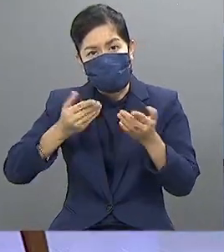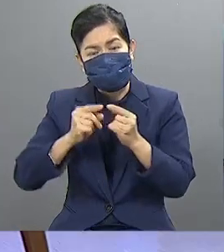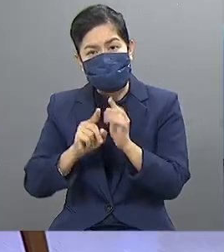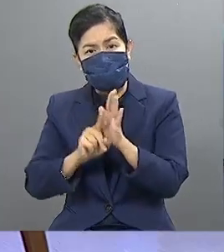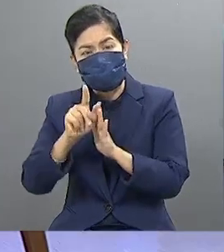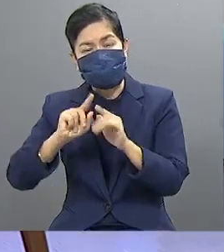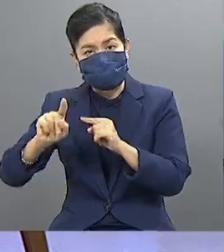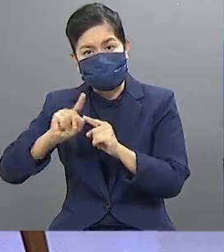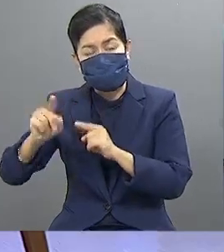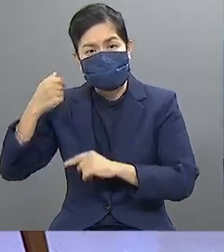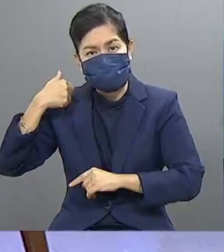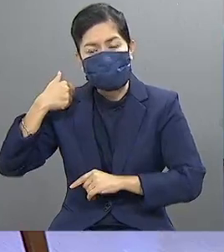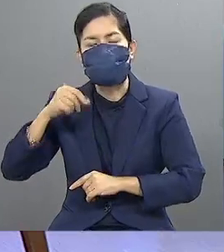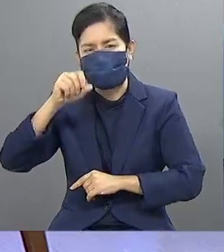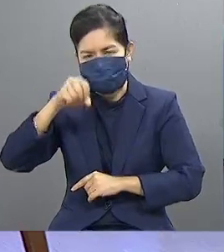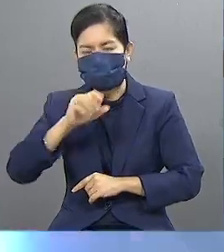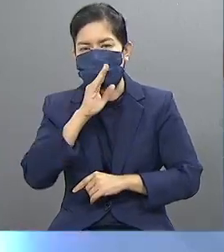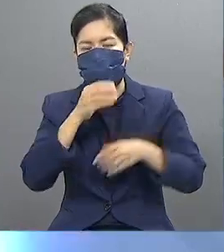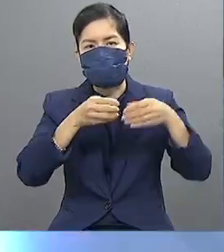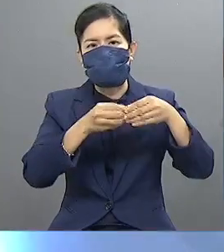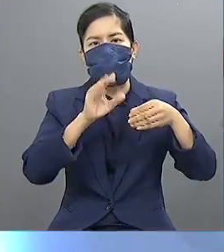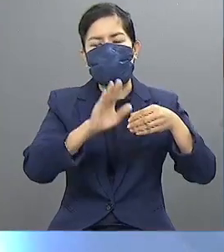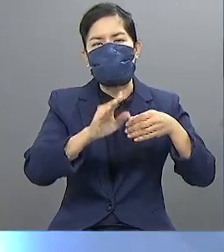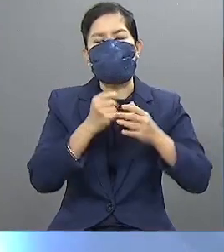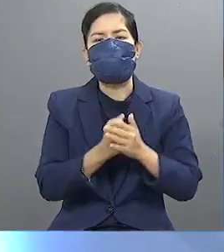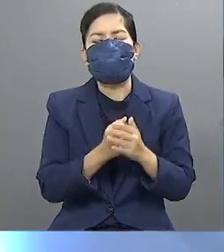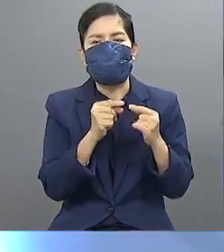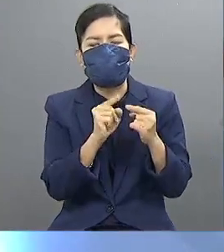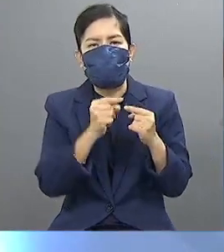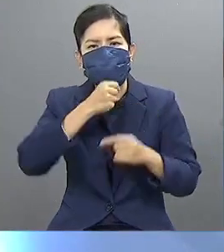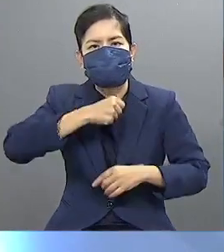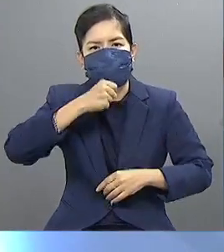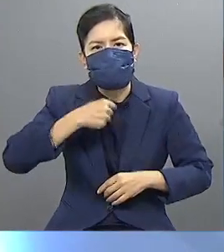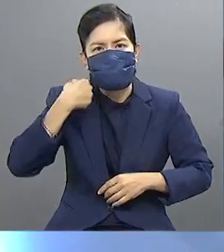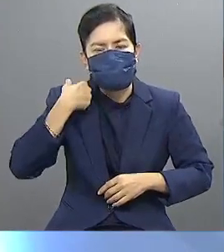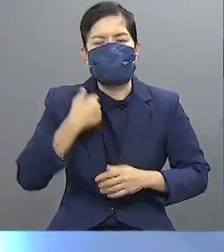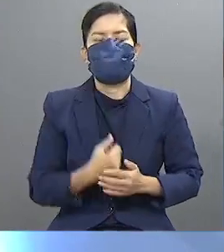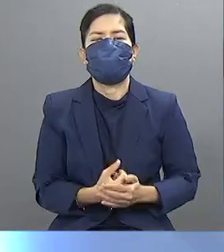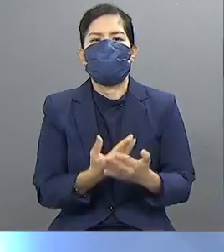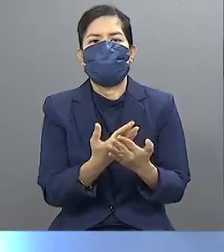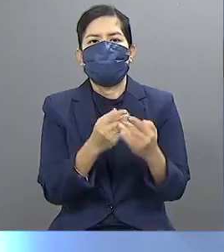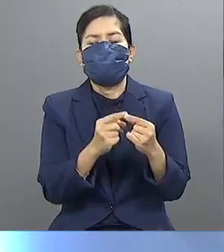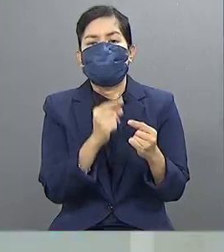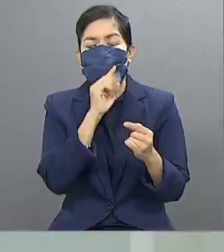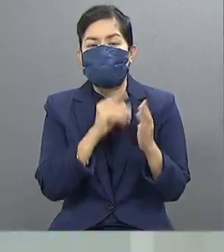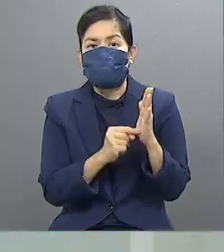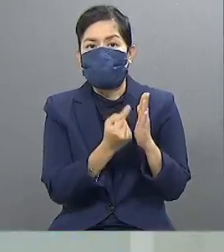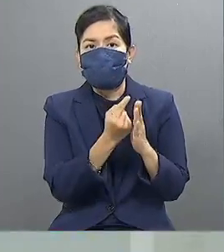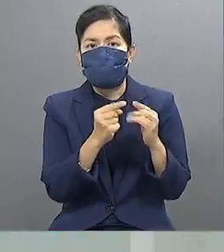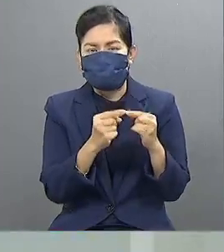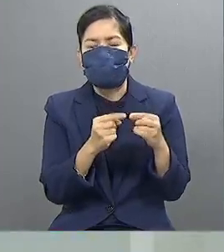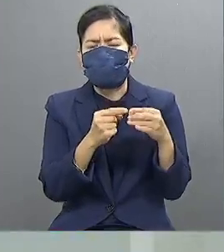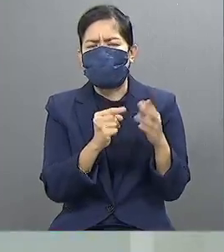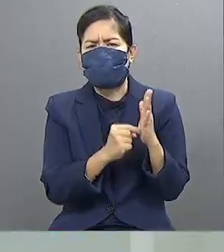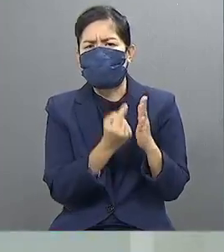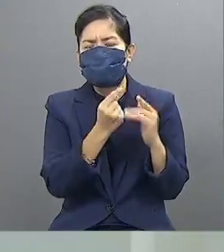สูงอายุนะฮะหรือว่าวัยกลางคนครับในเด็กก็จะเป็นจากโรคภูมิแพ้นะครับเช่นโรคคุณโรคภูมิพวงโรค SLE นะครับนั่นก็จะเป็นส